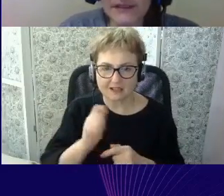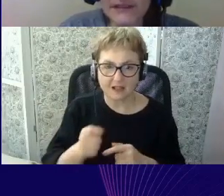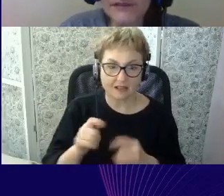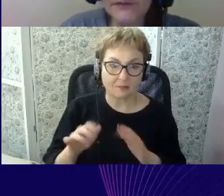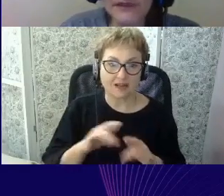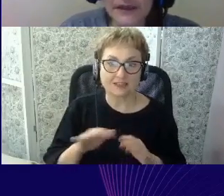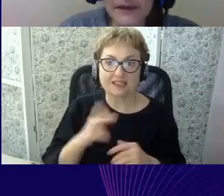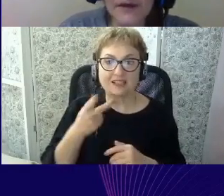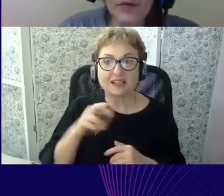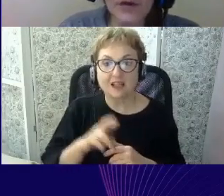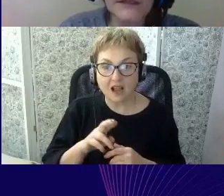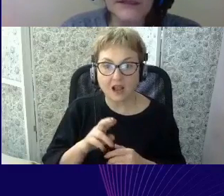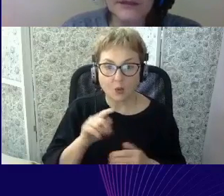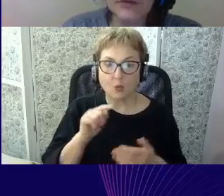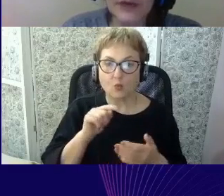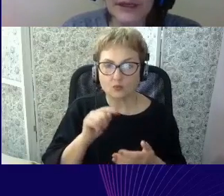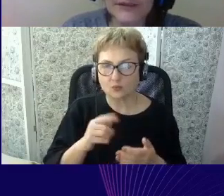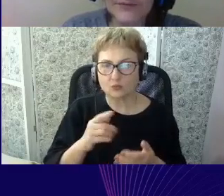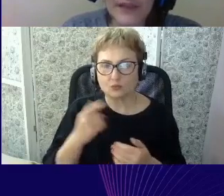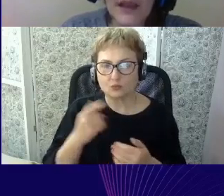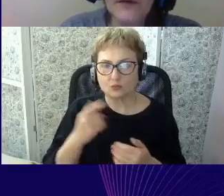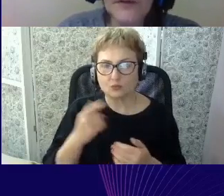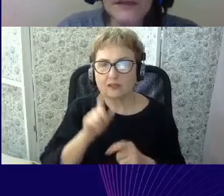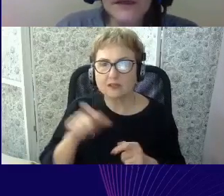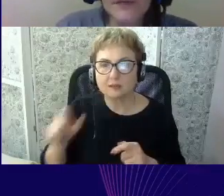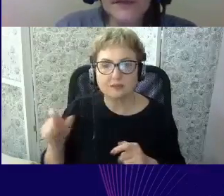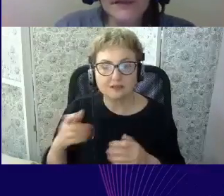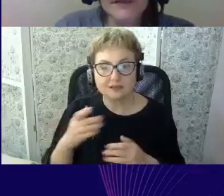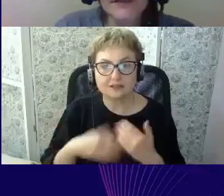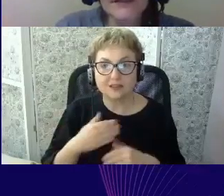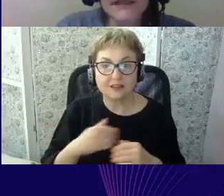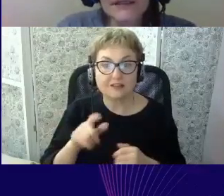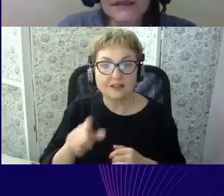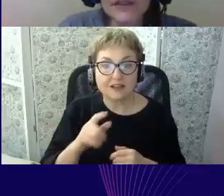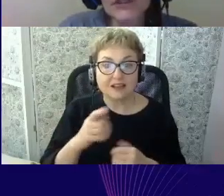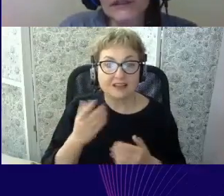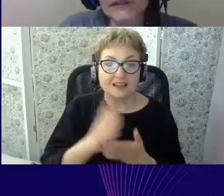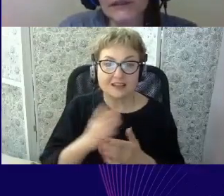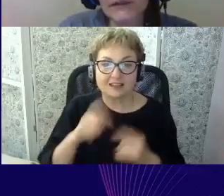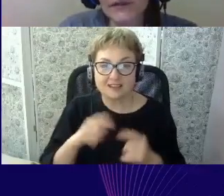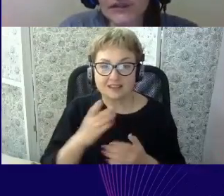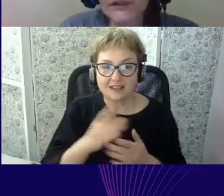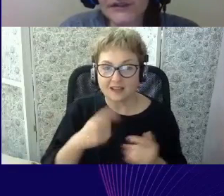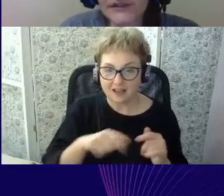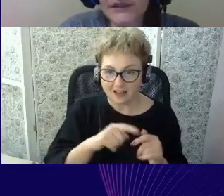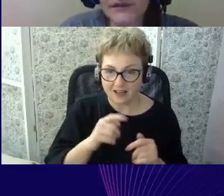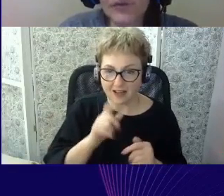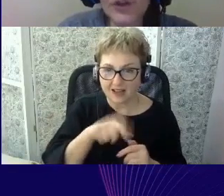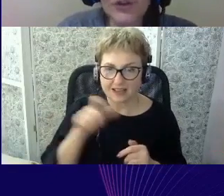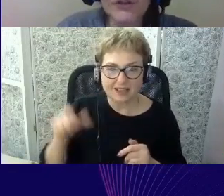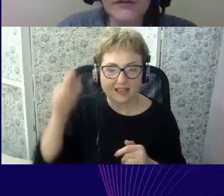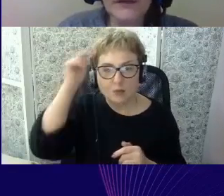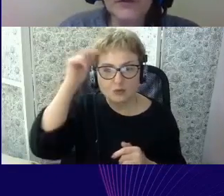данных процессов для указанной категории лиц. В некоторых образовательных организациях, где численный